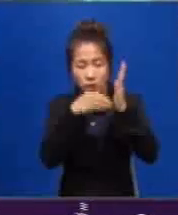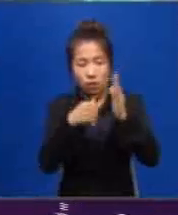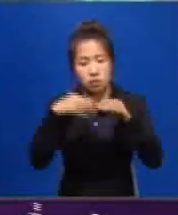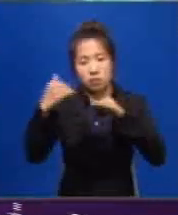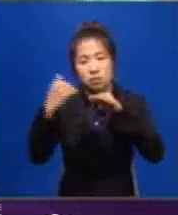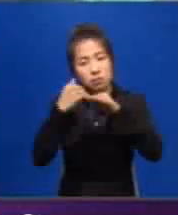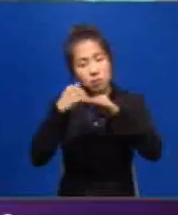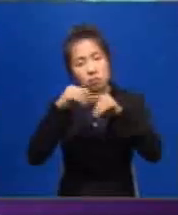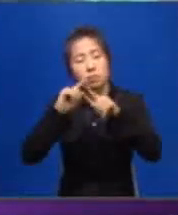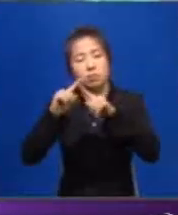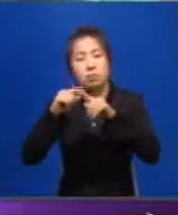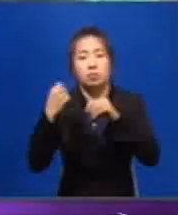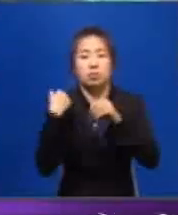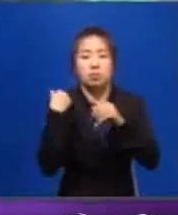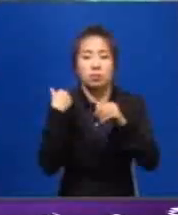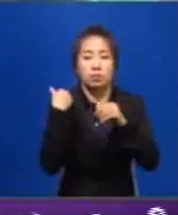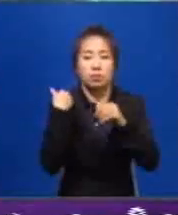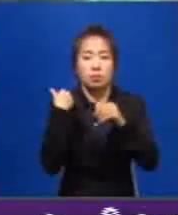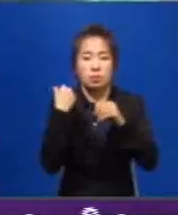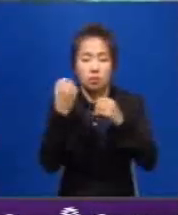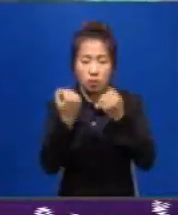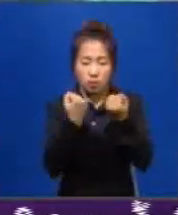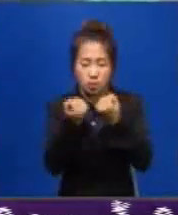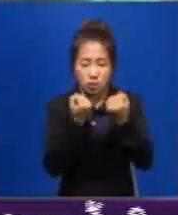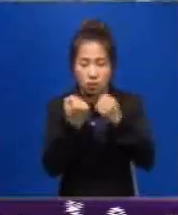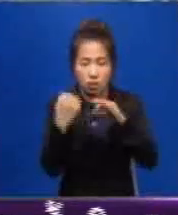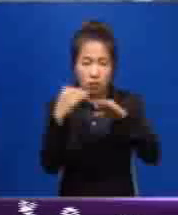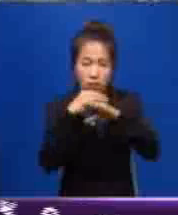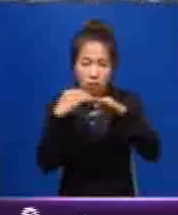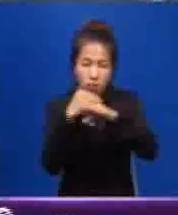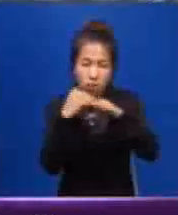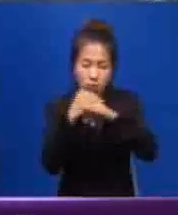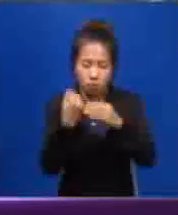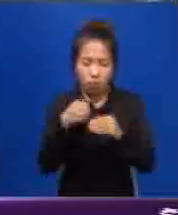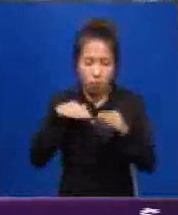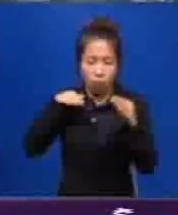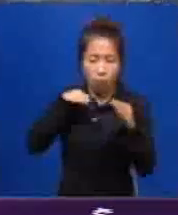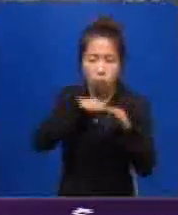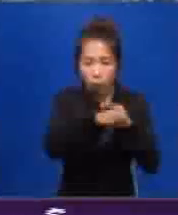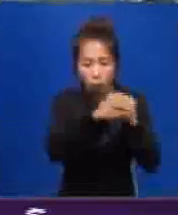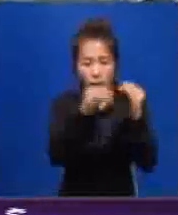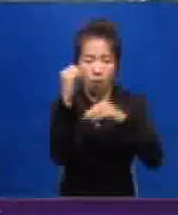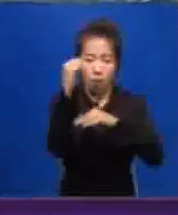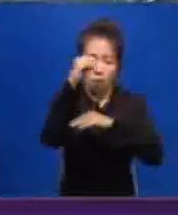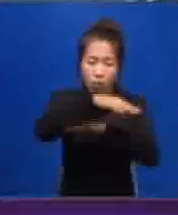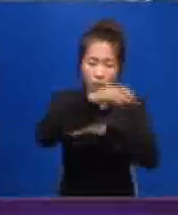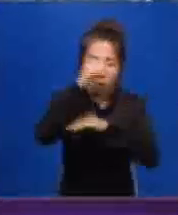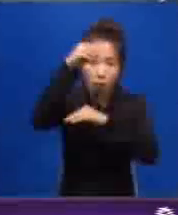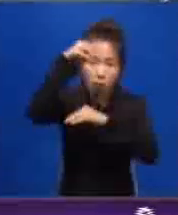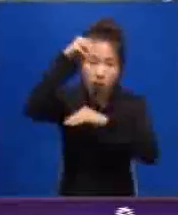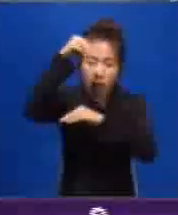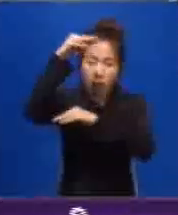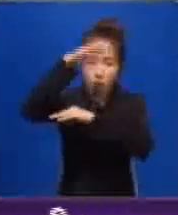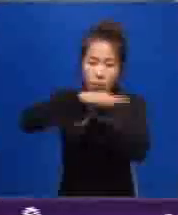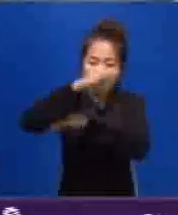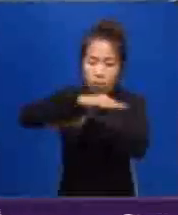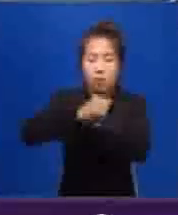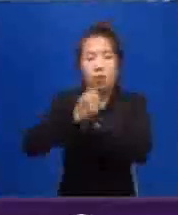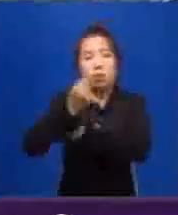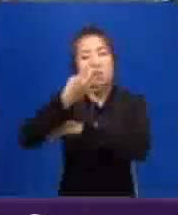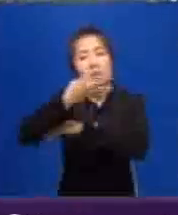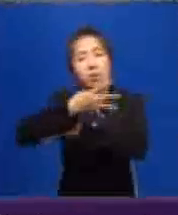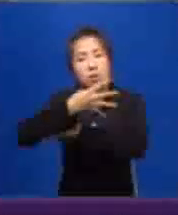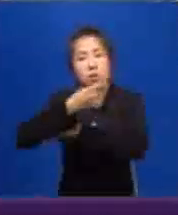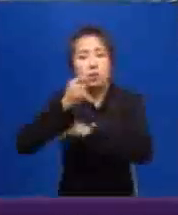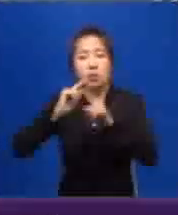านเขตบางกปิ ทะเบียน 60-6470 กรุเทพพุ่งชนสาไฟฟ้า หนาอาคาร TF Group ถนนสี นัขรินขาเข้